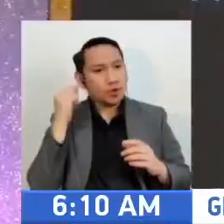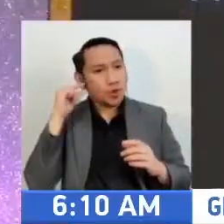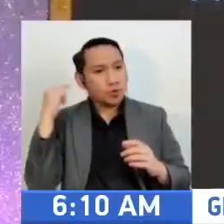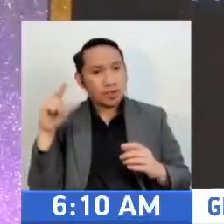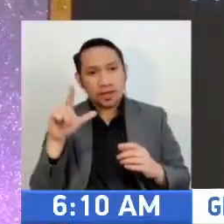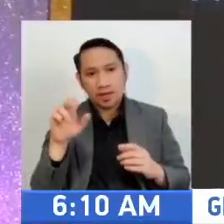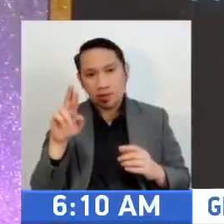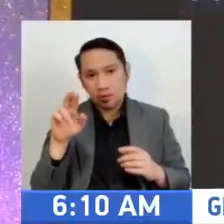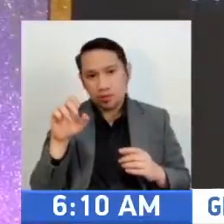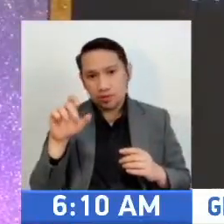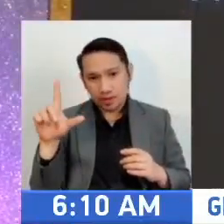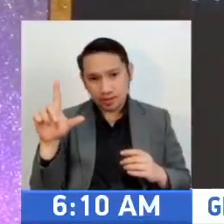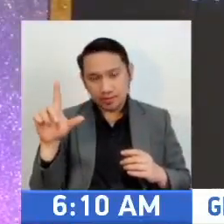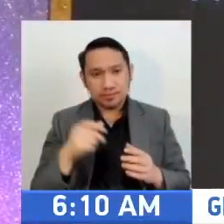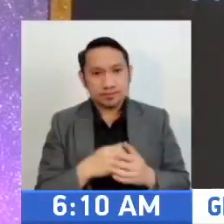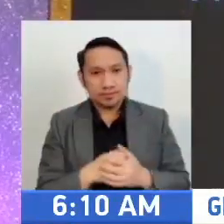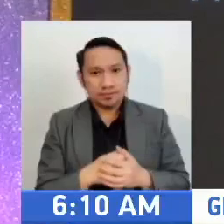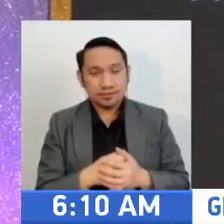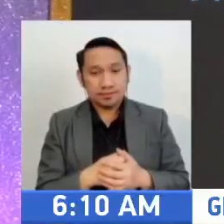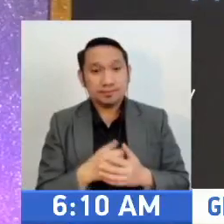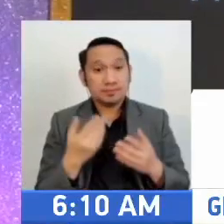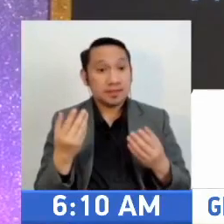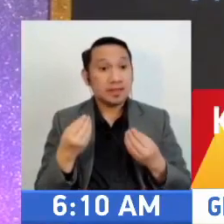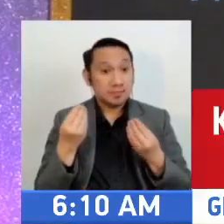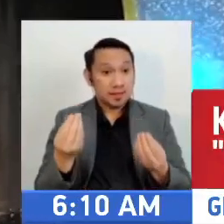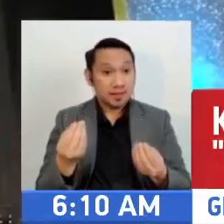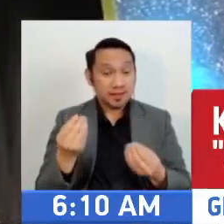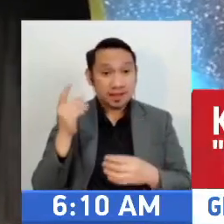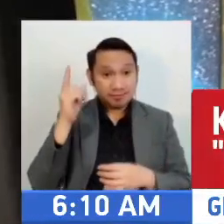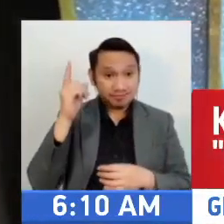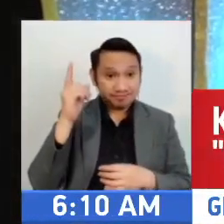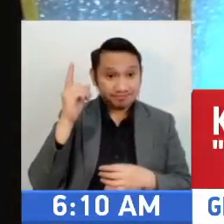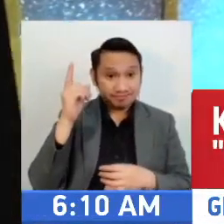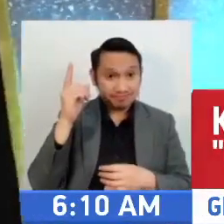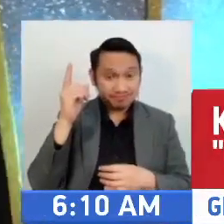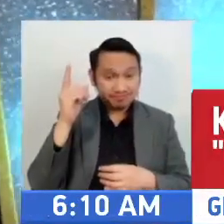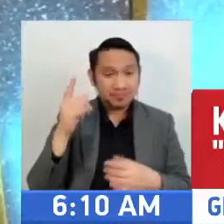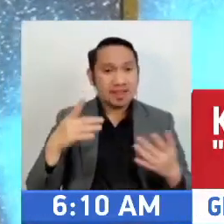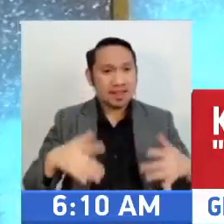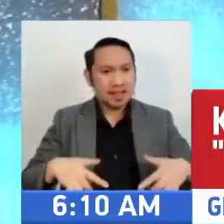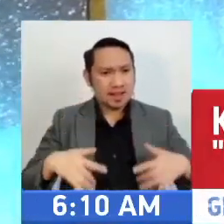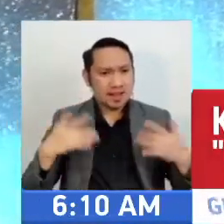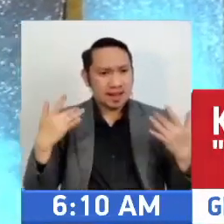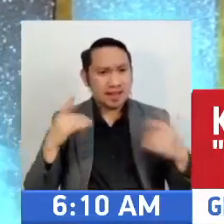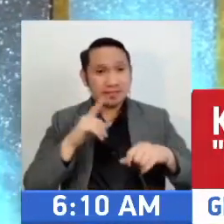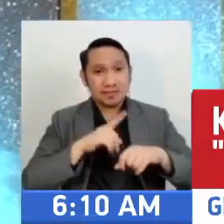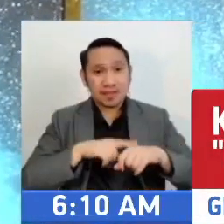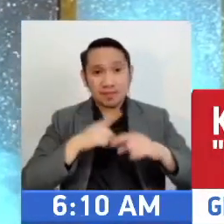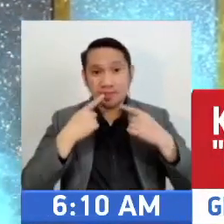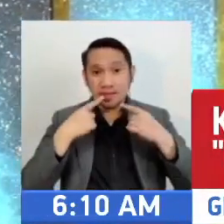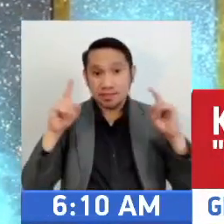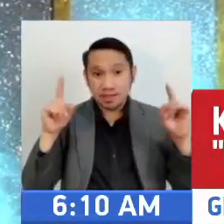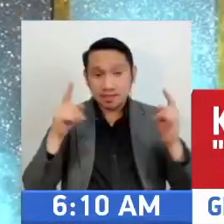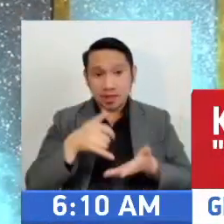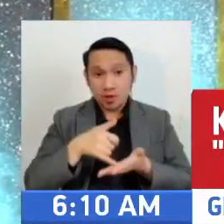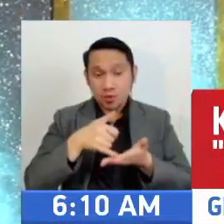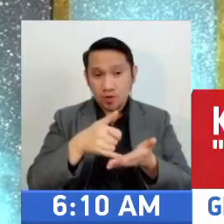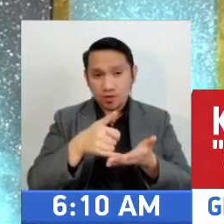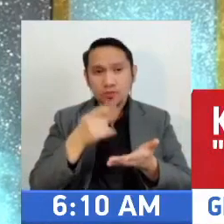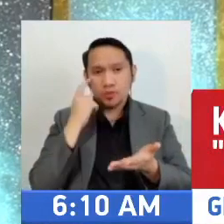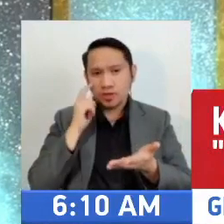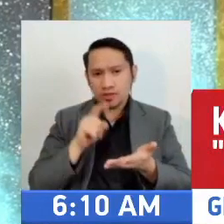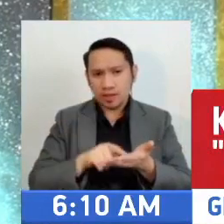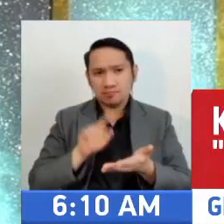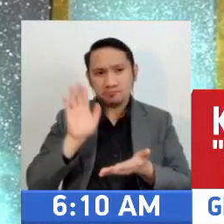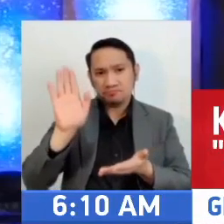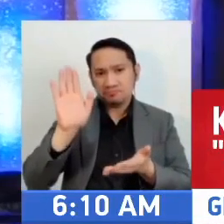kay 24 Horas anchor Mel Chanco ang Jose P. Laurel Lifetime Achievement Award bilang pagkilala sa kanyang mga kontribusyon sa larangan ng